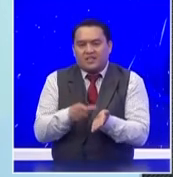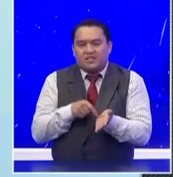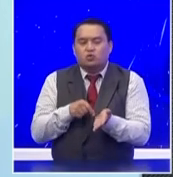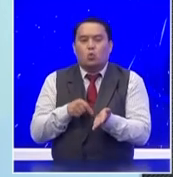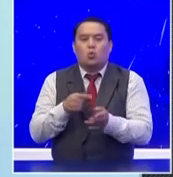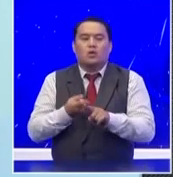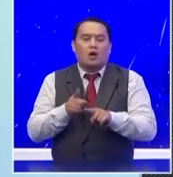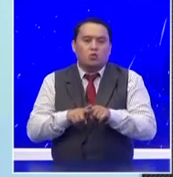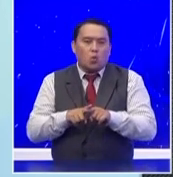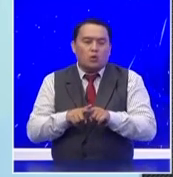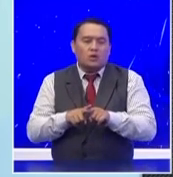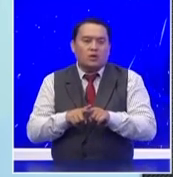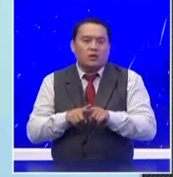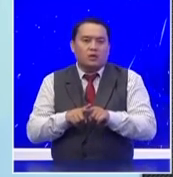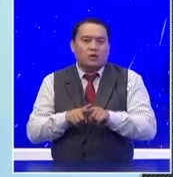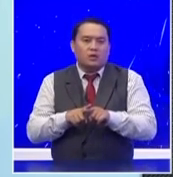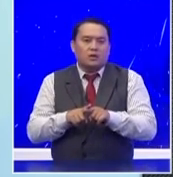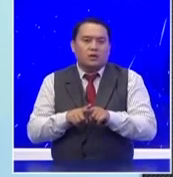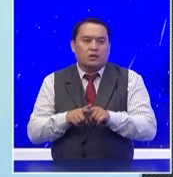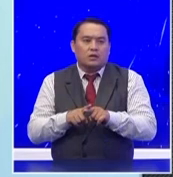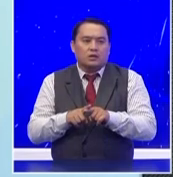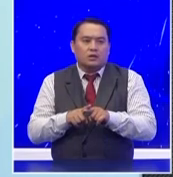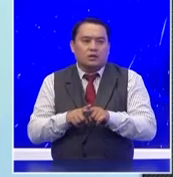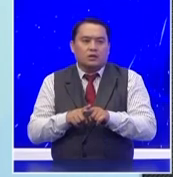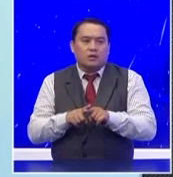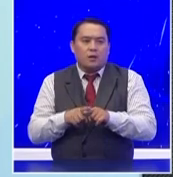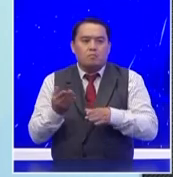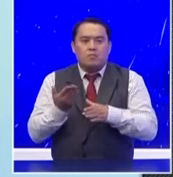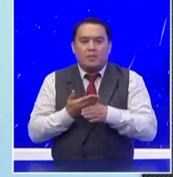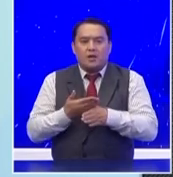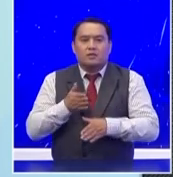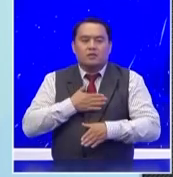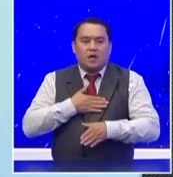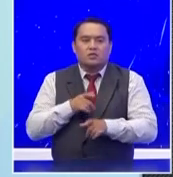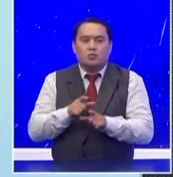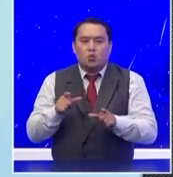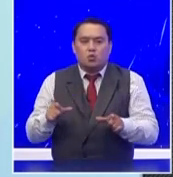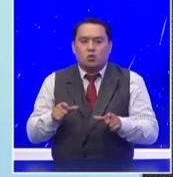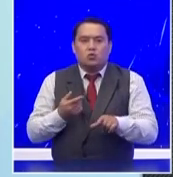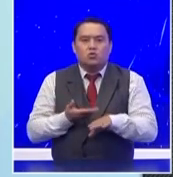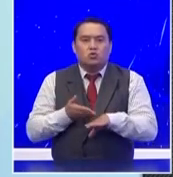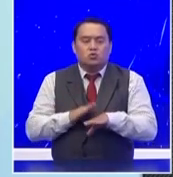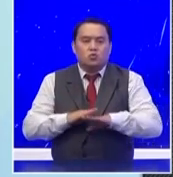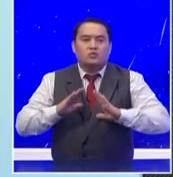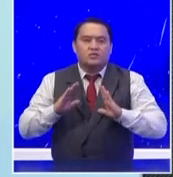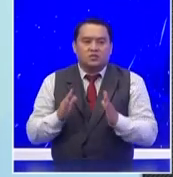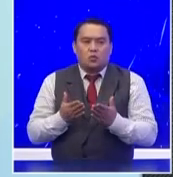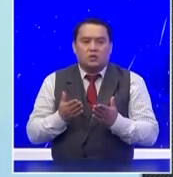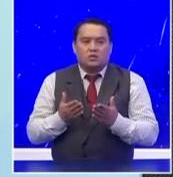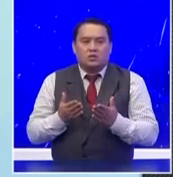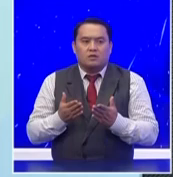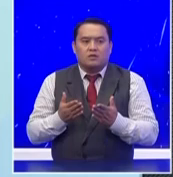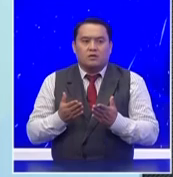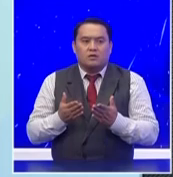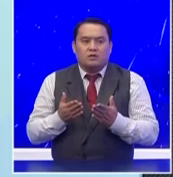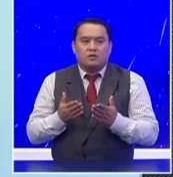выплат, которые, скажем, помогают нашим гражданам, да, в трудной жизненной ситуации.